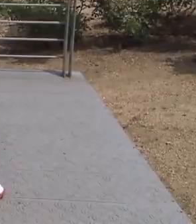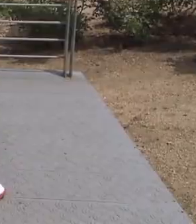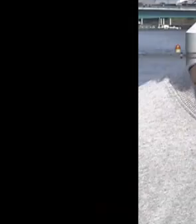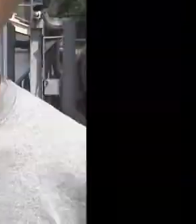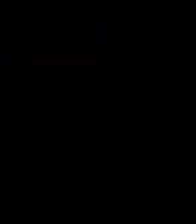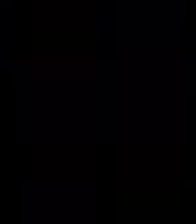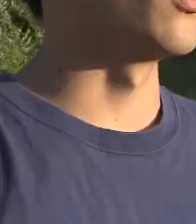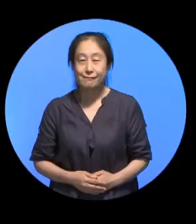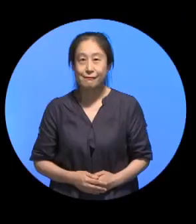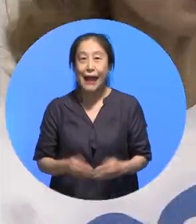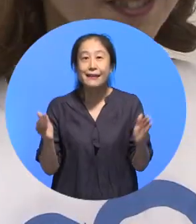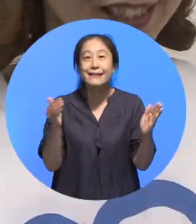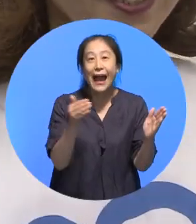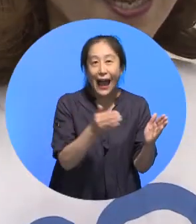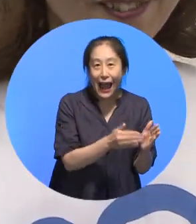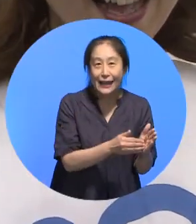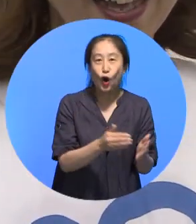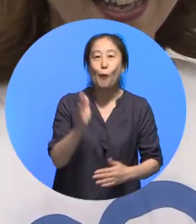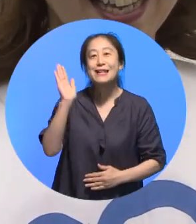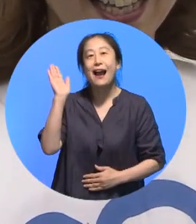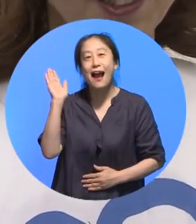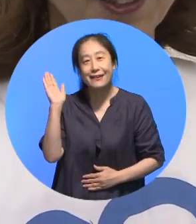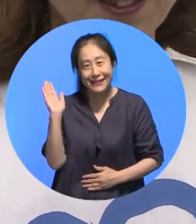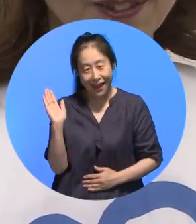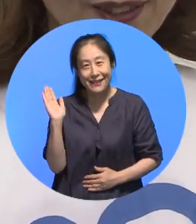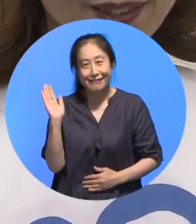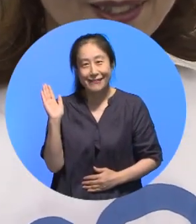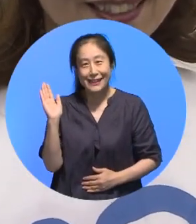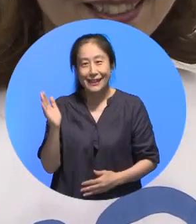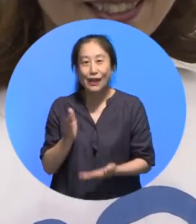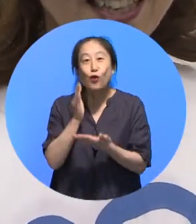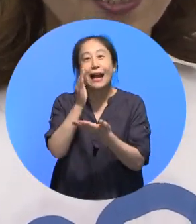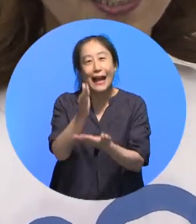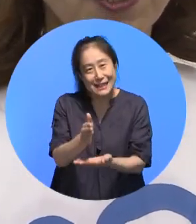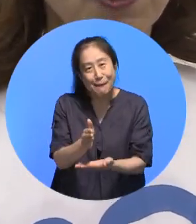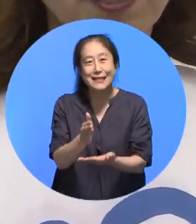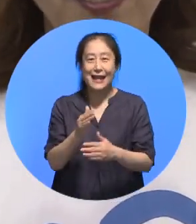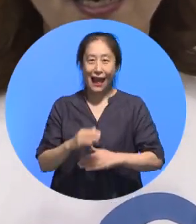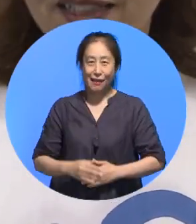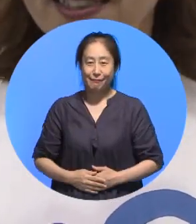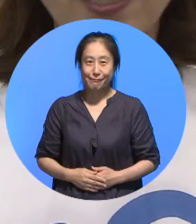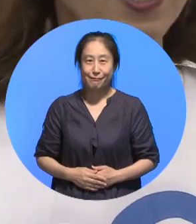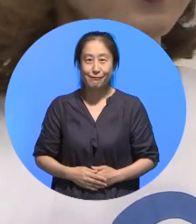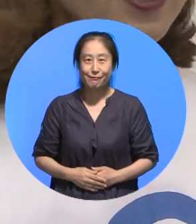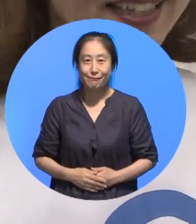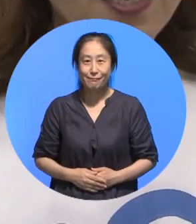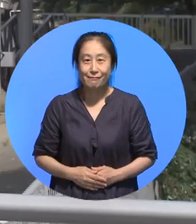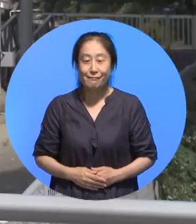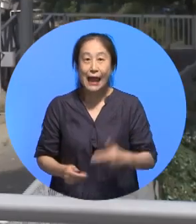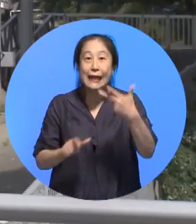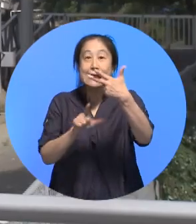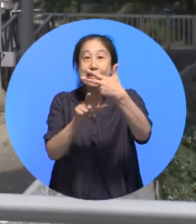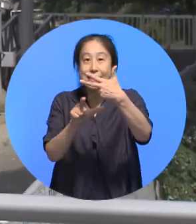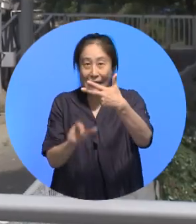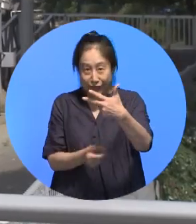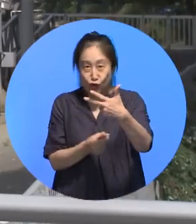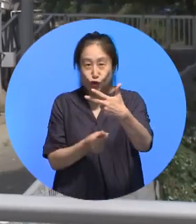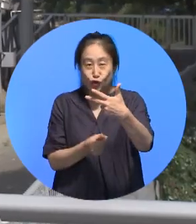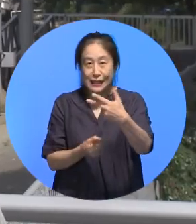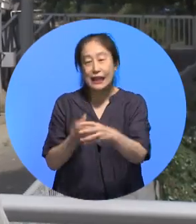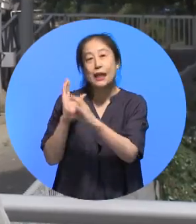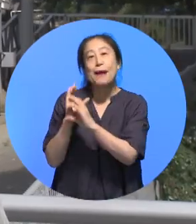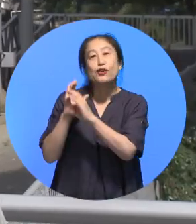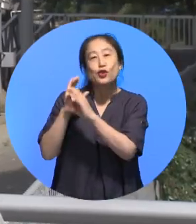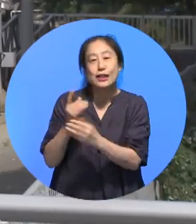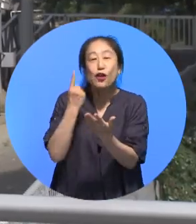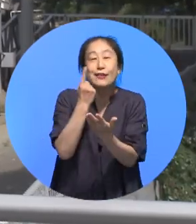バ最後に皆さんに杉田祭りについてお伺いしました7月